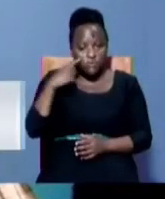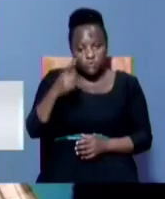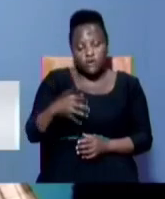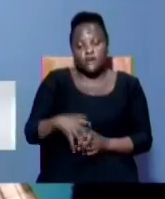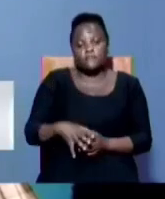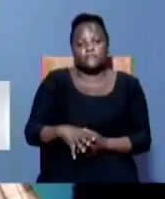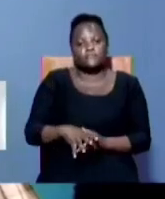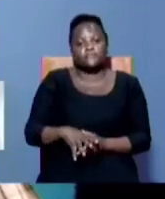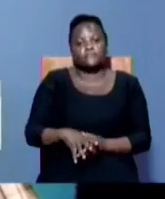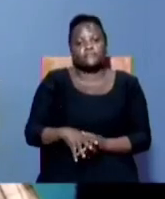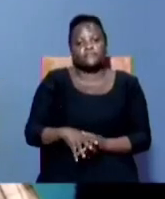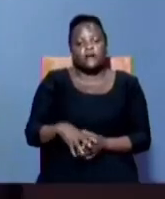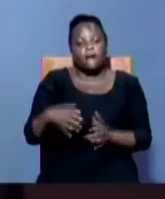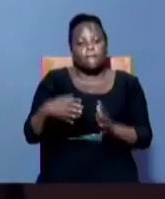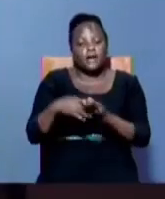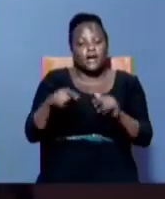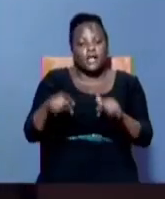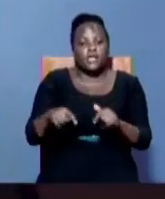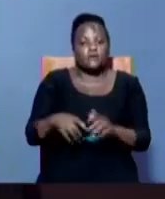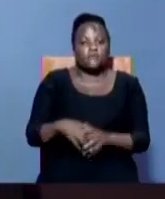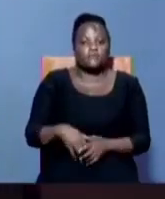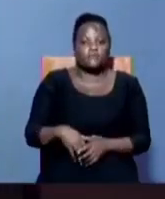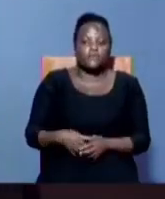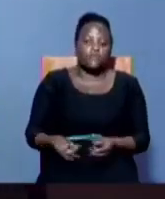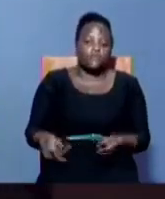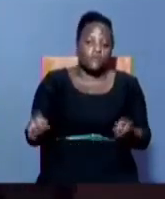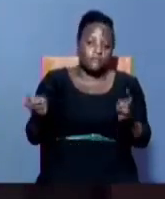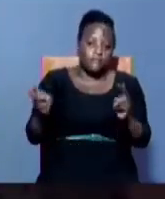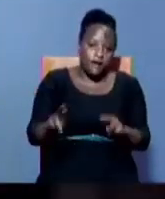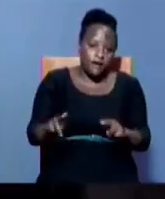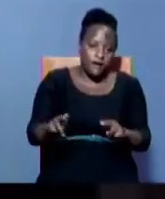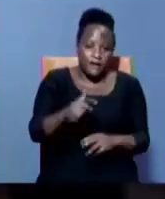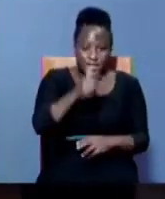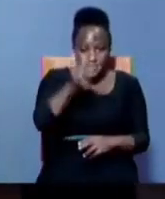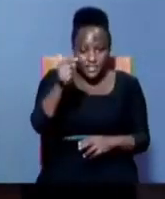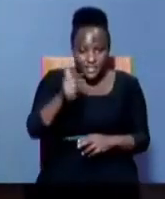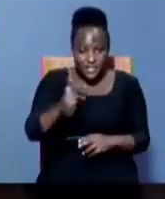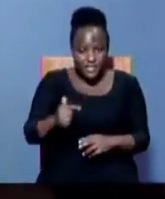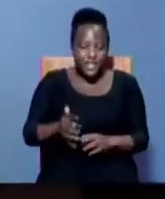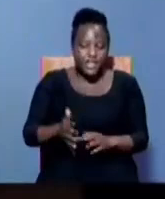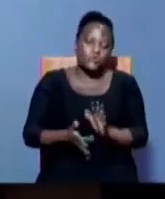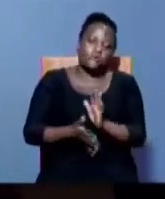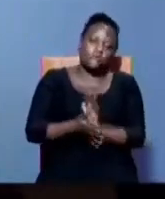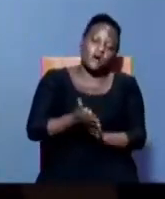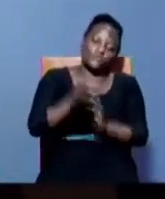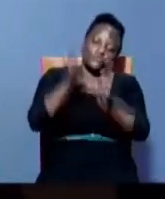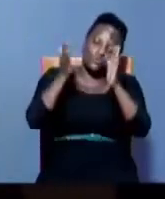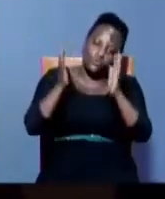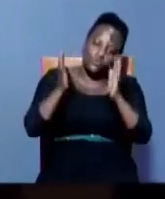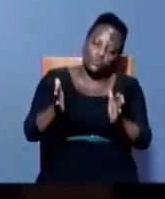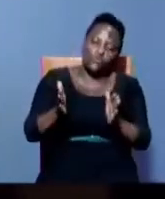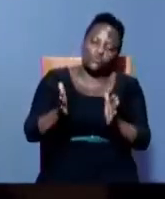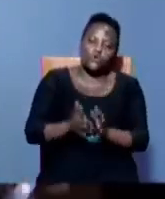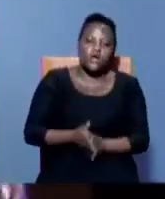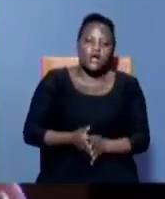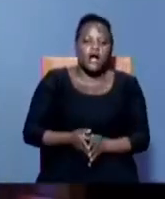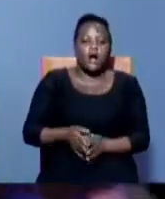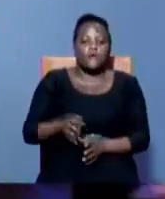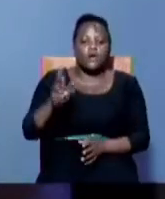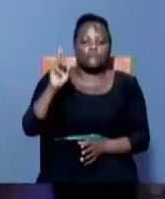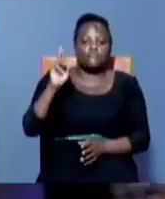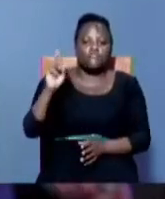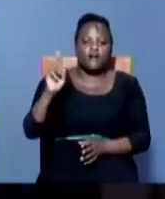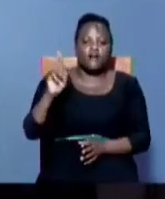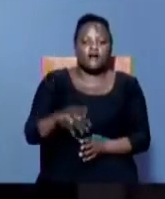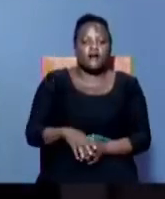mahakama ya Jamhuri ya Muungano wa Tanzania. Labda ni mahakama ya mwanzo, labda ni mahakama kuu, labda ni mahakama ya rufaa.